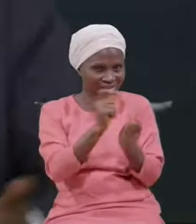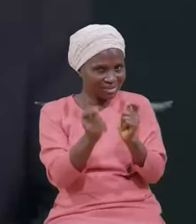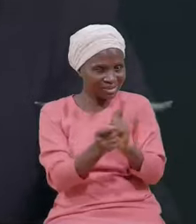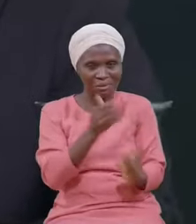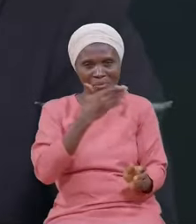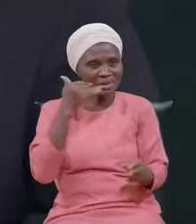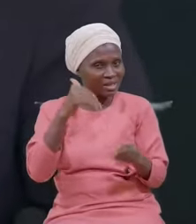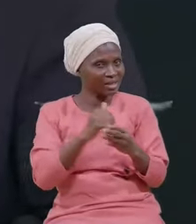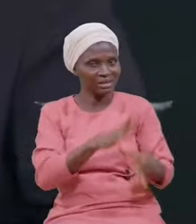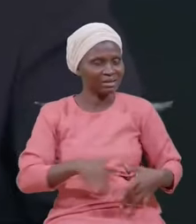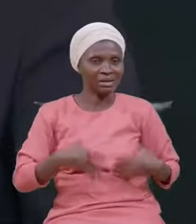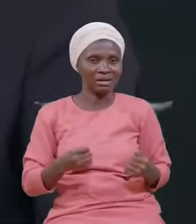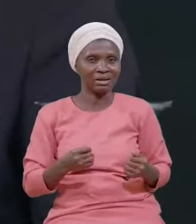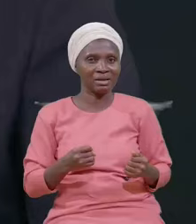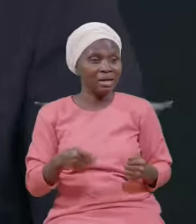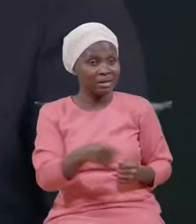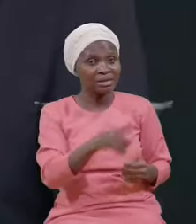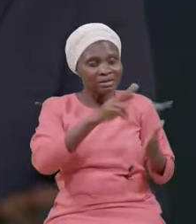Ils lisent